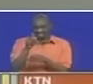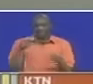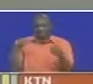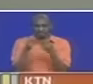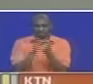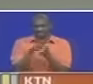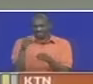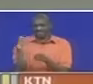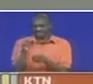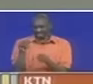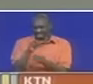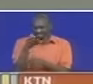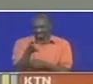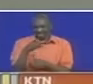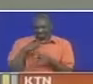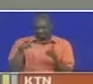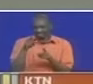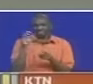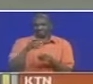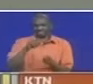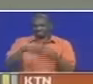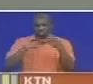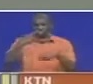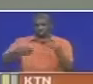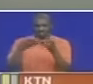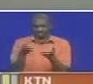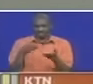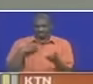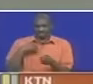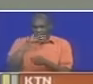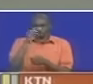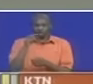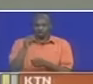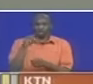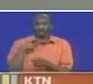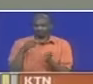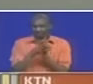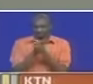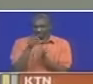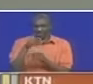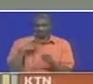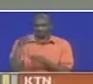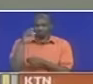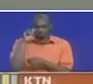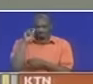na gari dogo na baadaye matatu hiyo kupindukia. Mwanahabari John Juma na maelezo zaidi kutoka kaunti ya